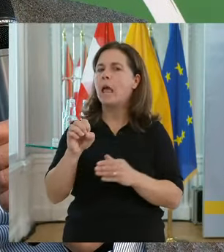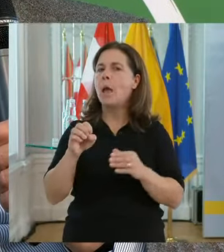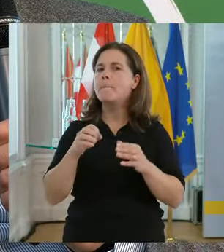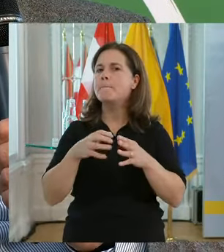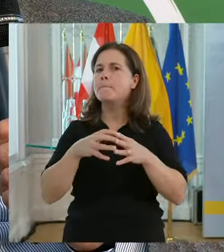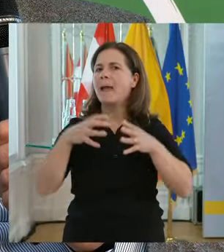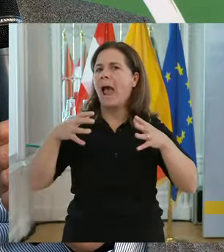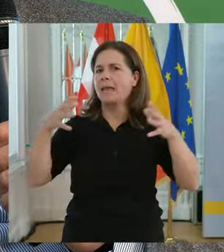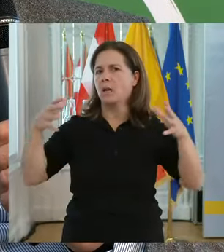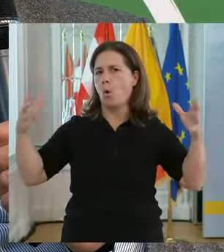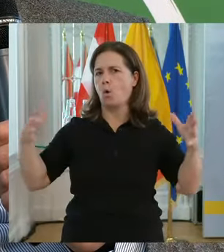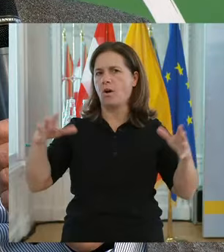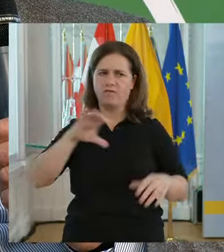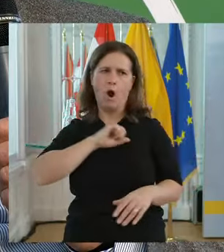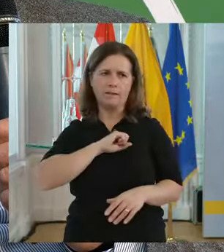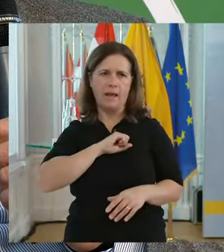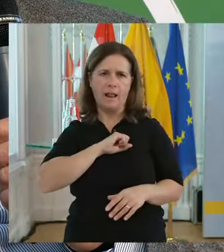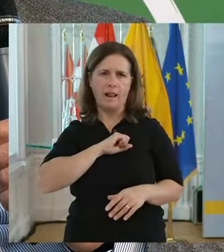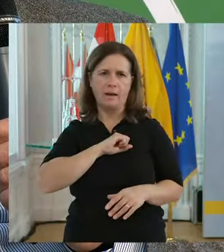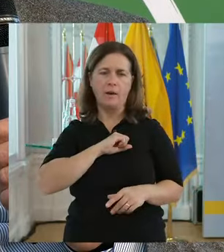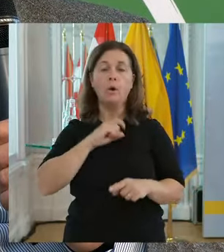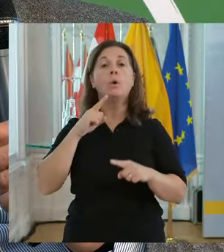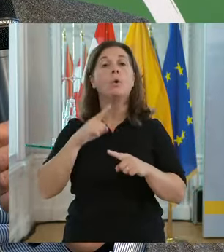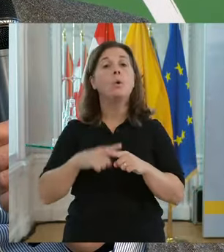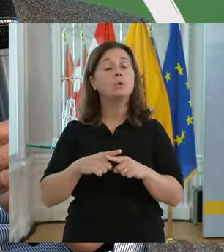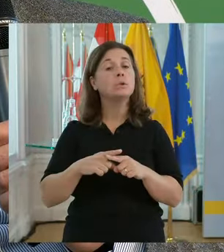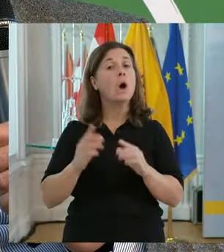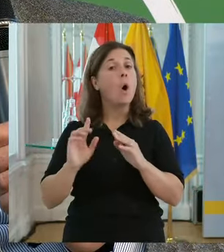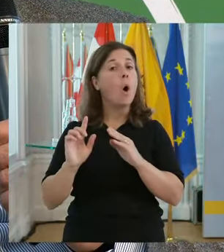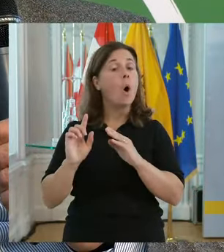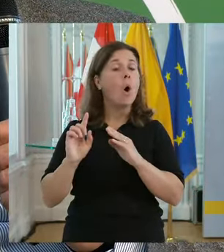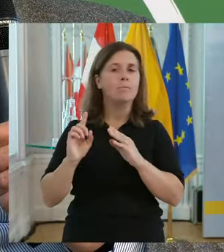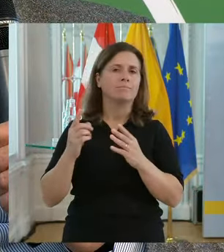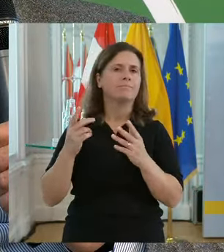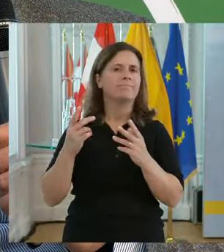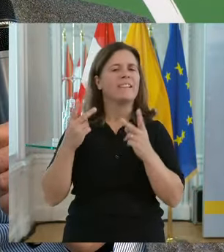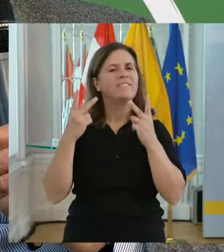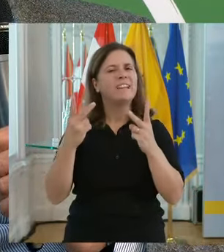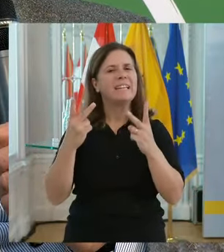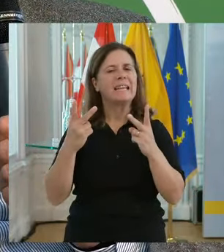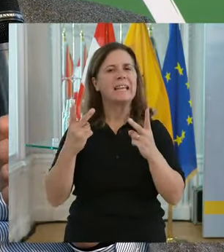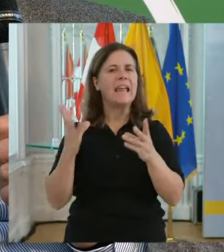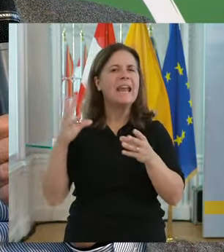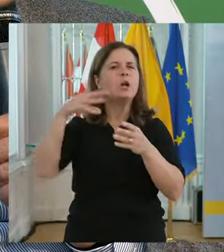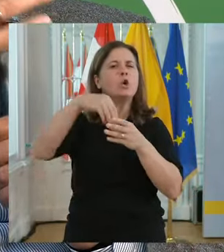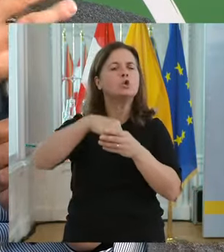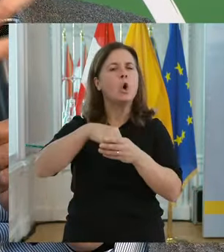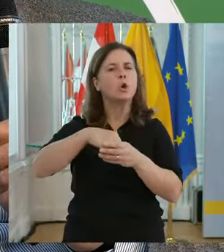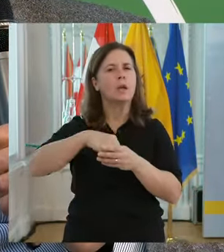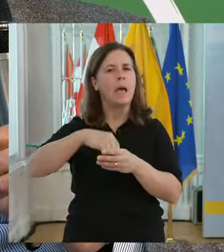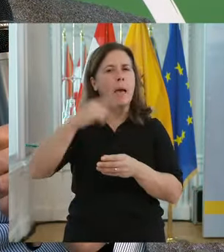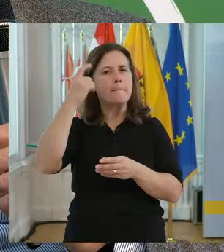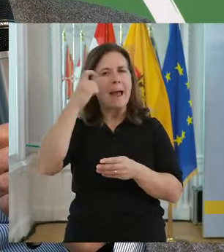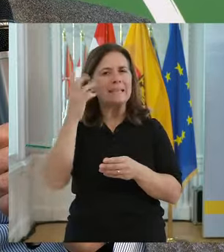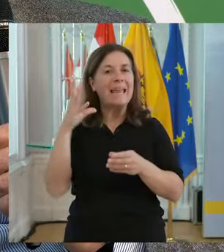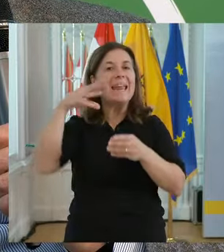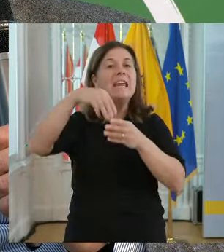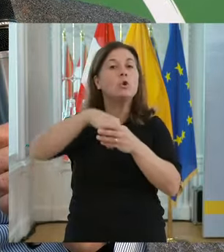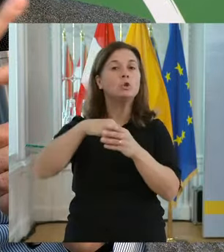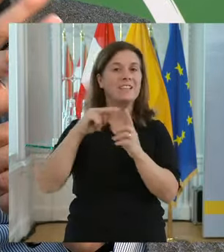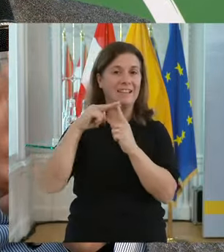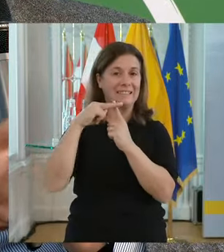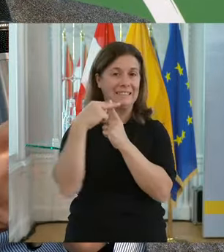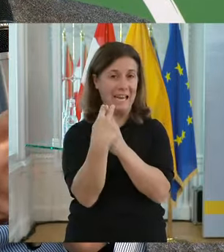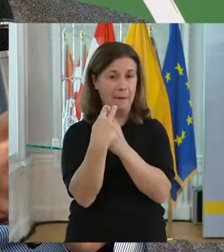Bereicherung. Und die hohe Kunst der Inklusion meint, dass wir ein inklusives Team sind,